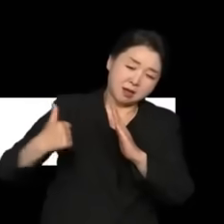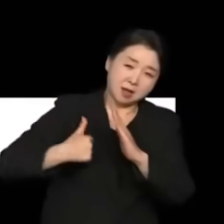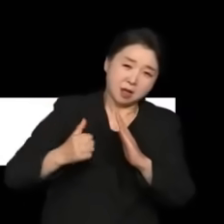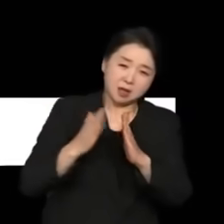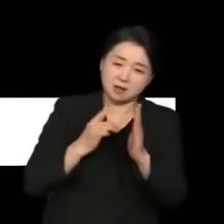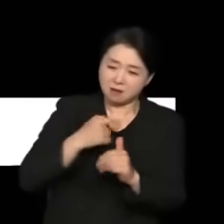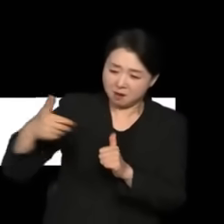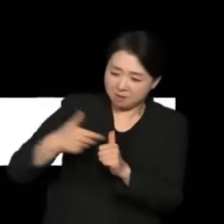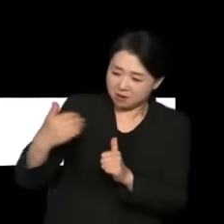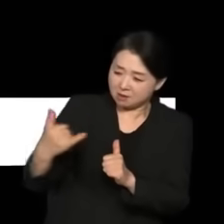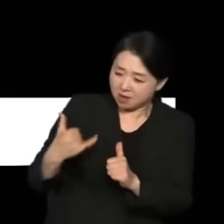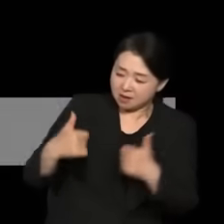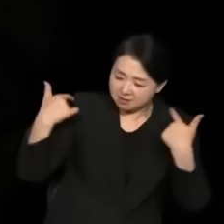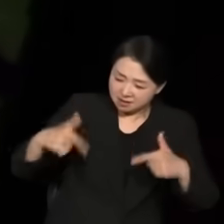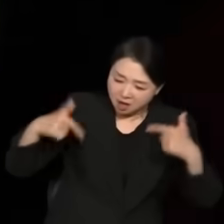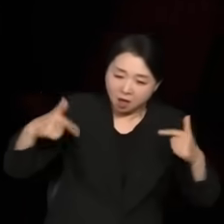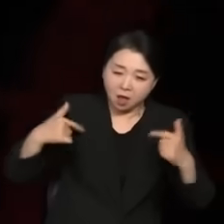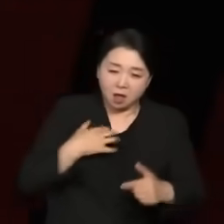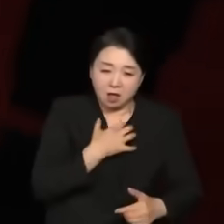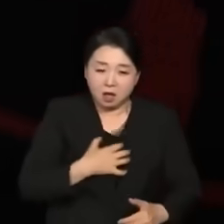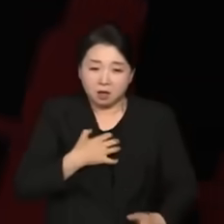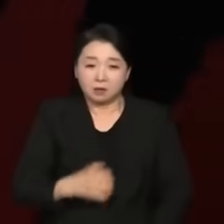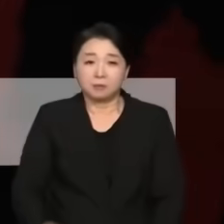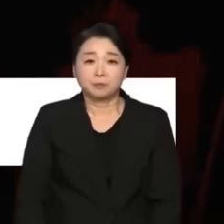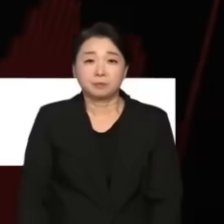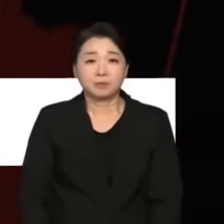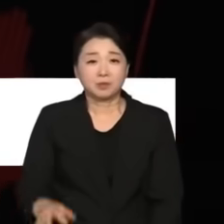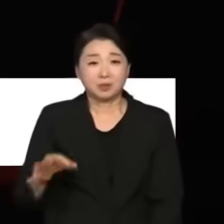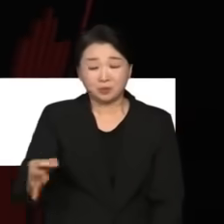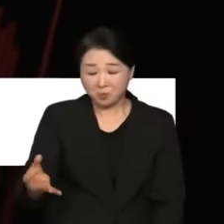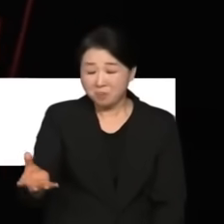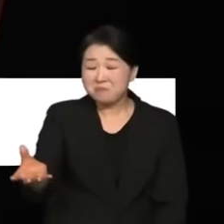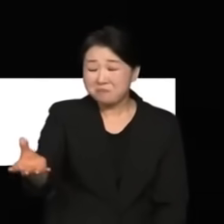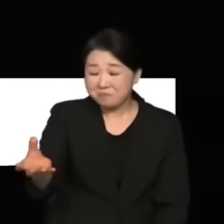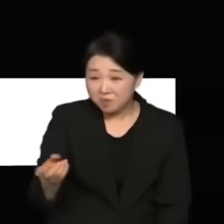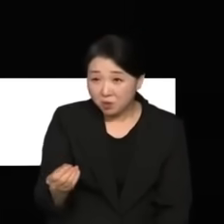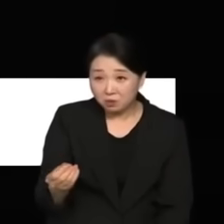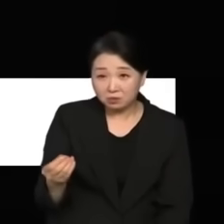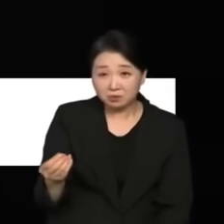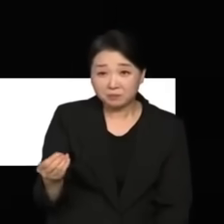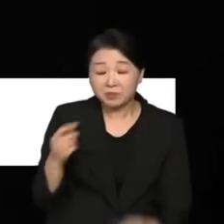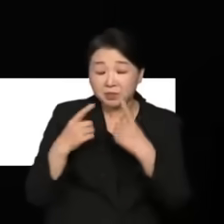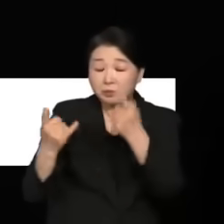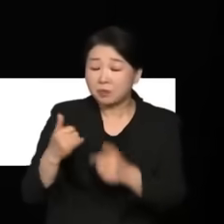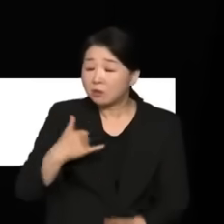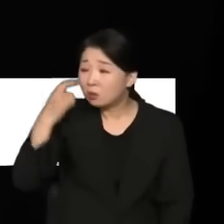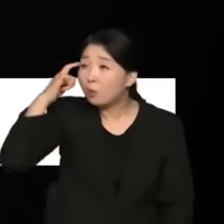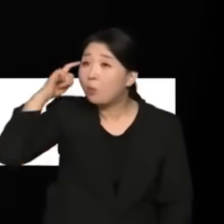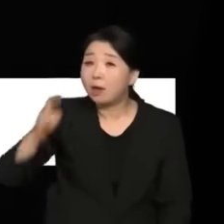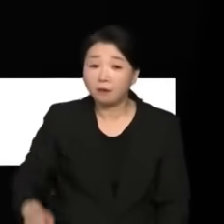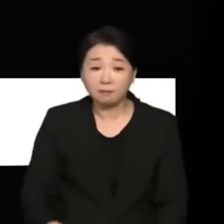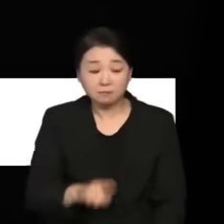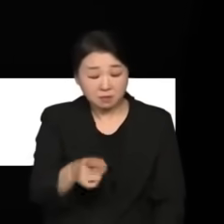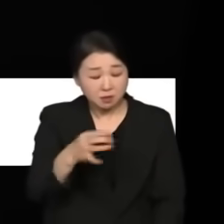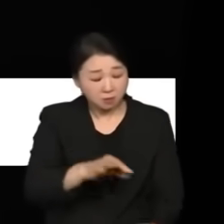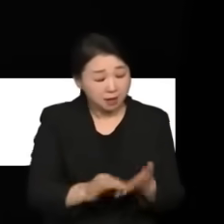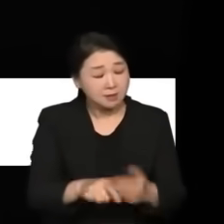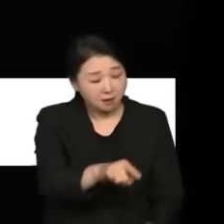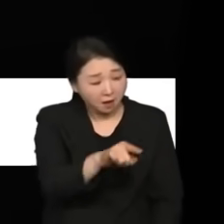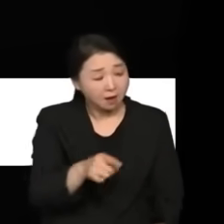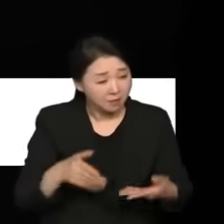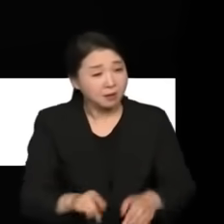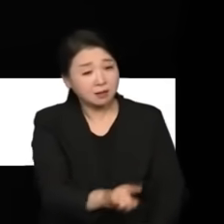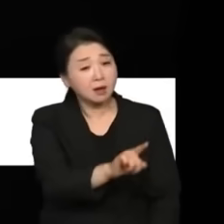협박 전화는 일상이 돼버렸습니다 돈 빌려준 사업자인데 그 나한테 왜 전화하신 거예요 네가 나왔잖아